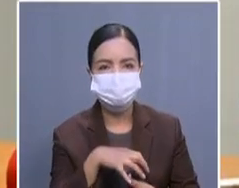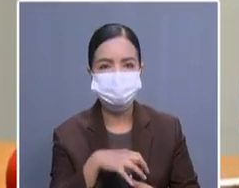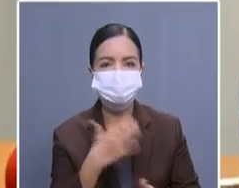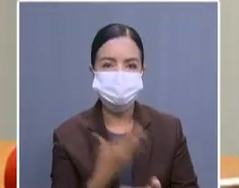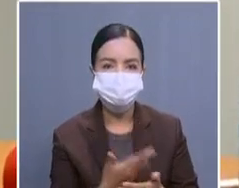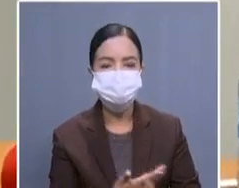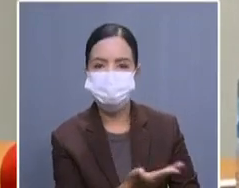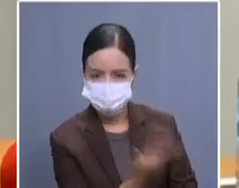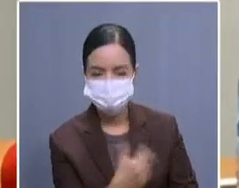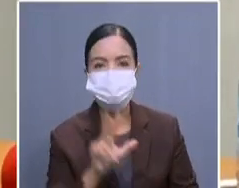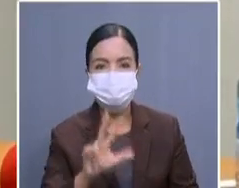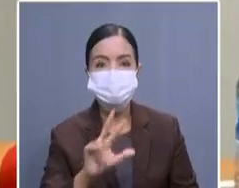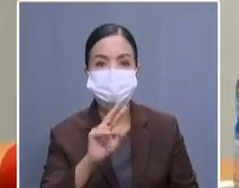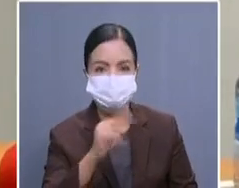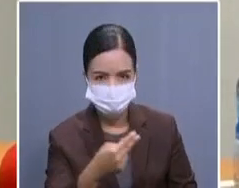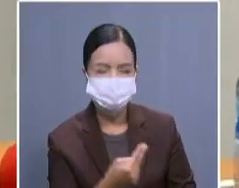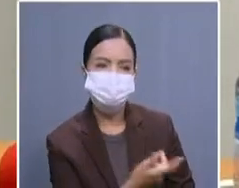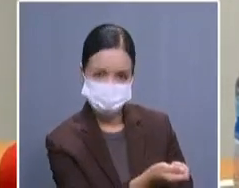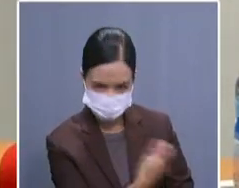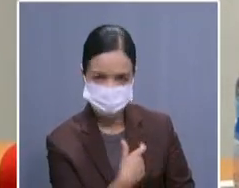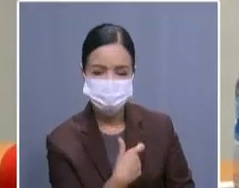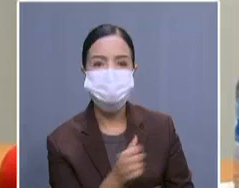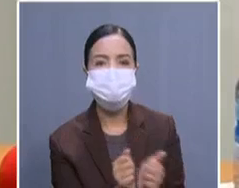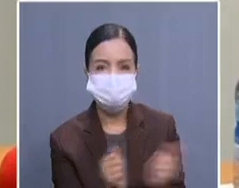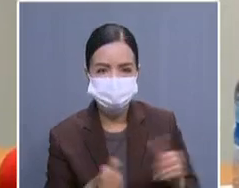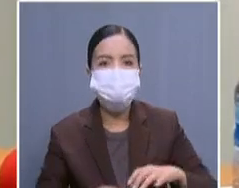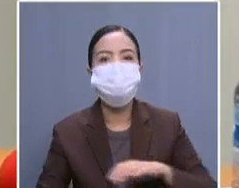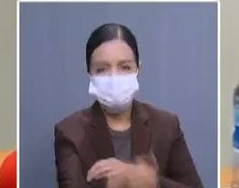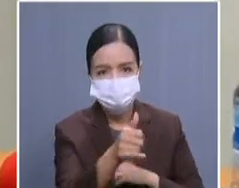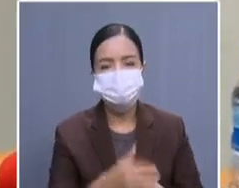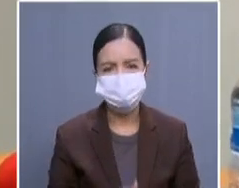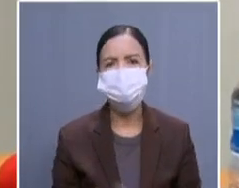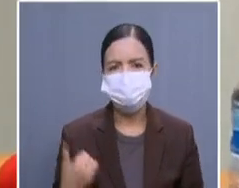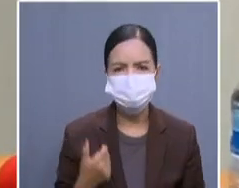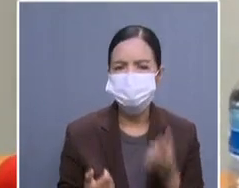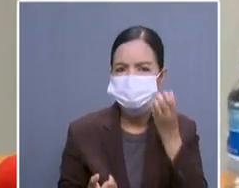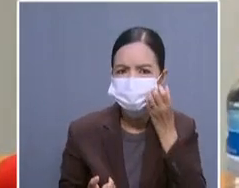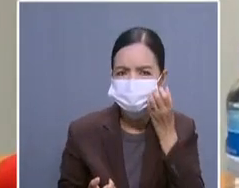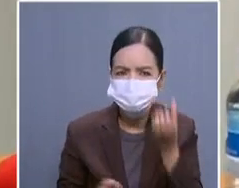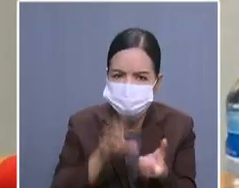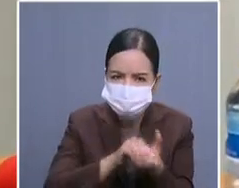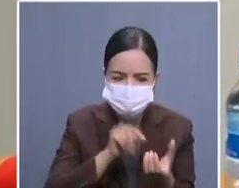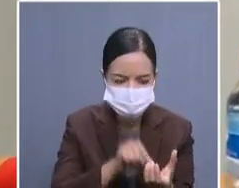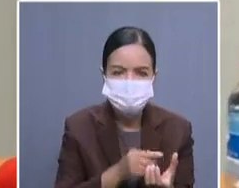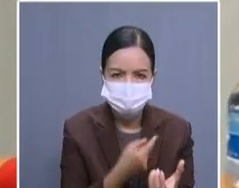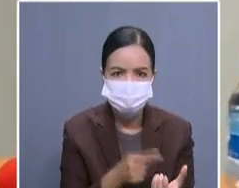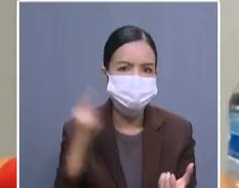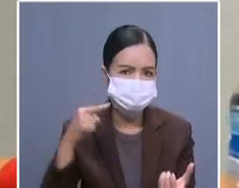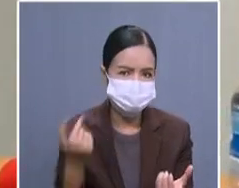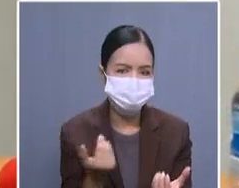ก็มีตัวคลิปเสียงที่เขาได้พูดคุยกับลูกสาวที่โดนจับนะครับแล้วก็ดูเรื่